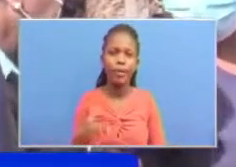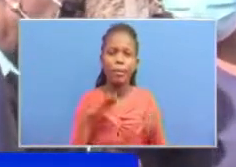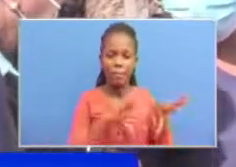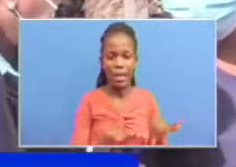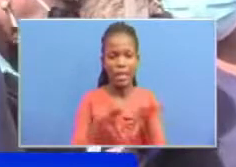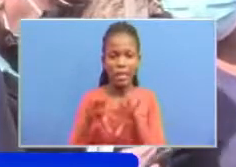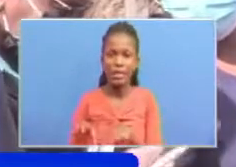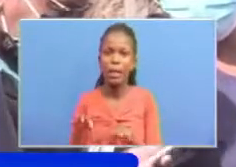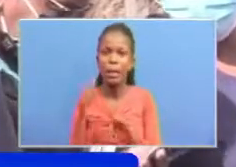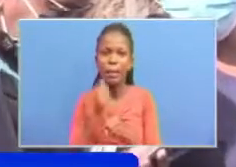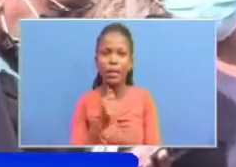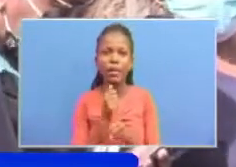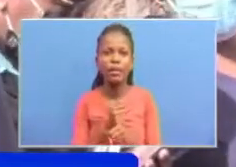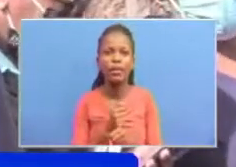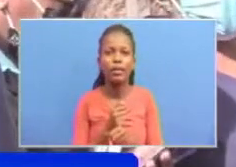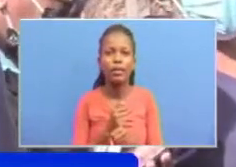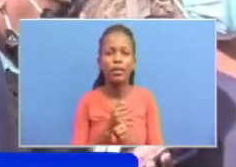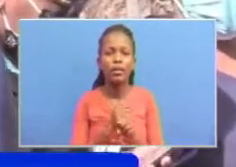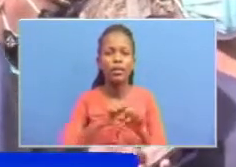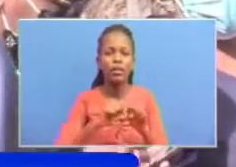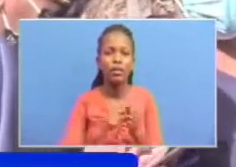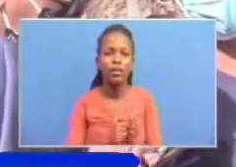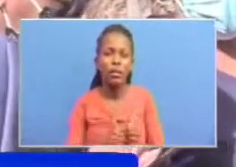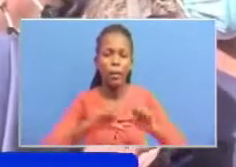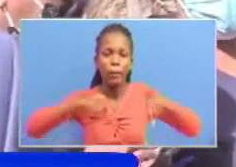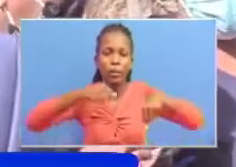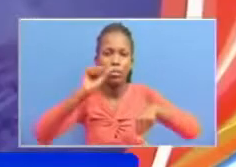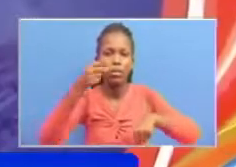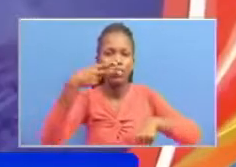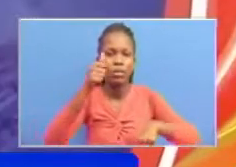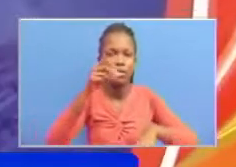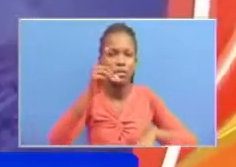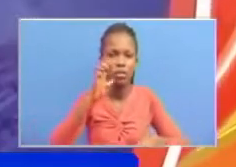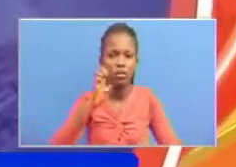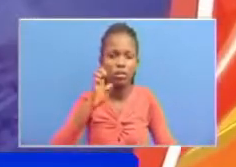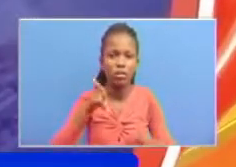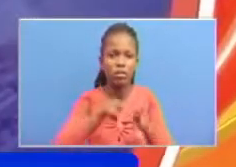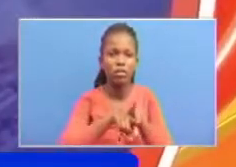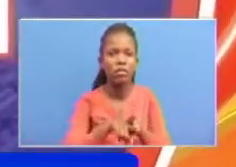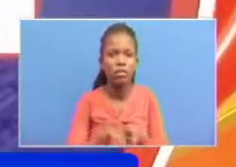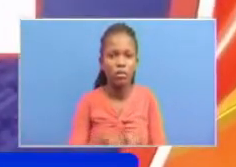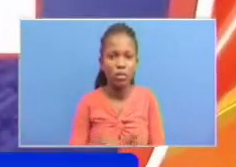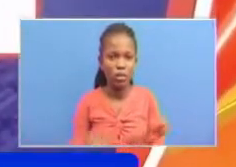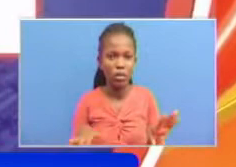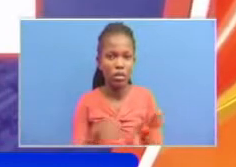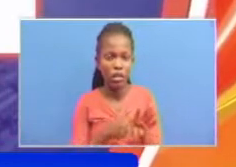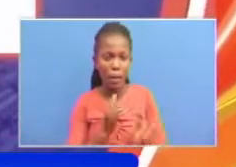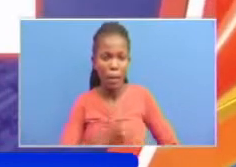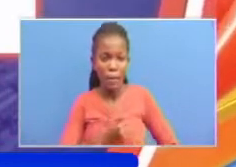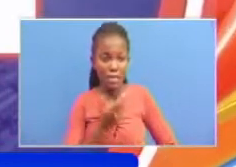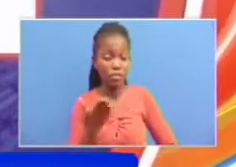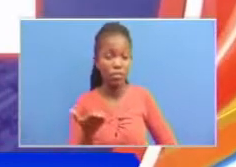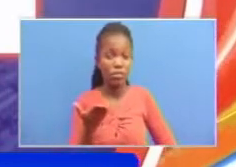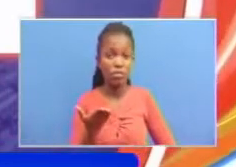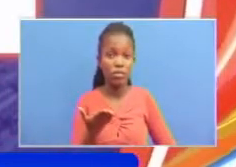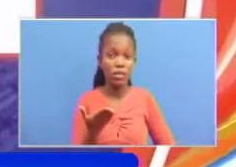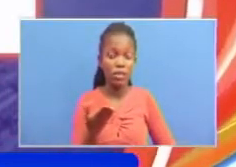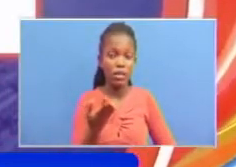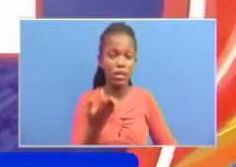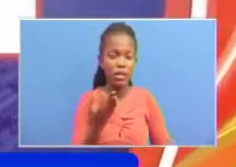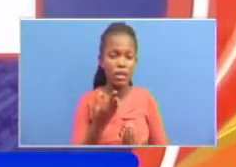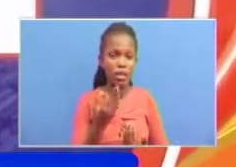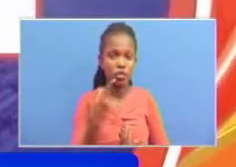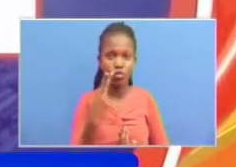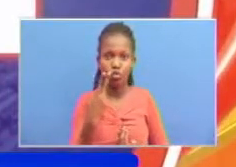maito, maunduma boda boda sheds na sindusi ya mudembesu. Dhini wa budget ino ya bilioni 10 na